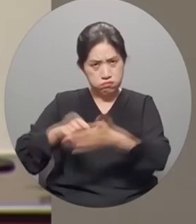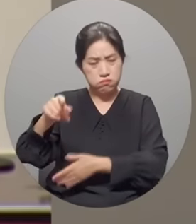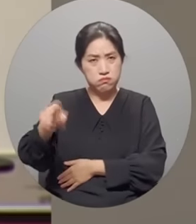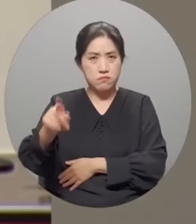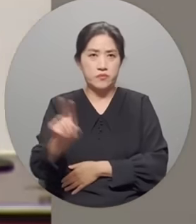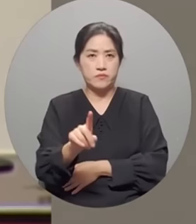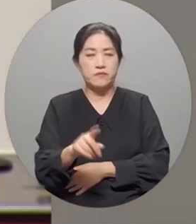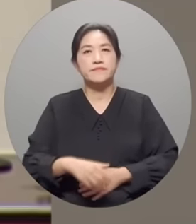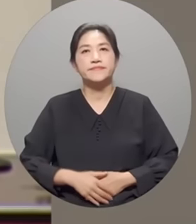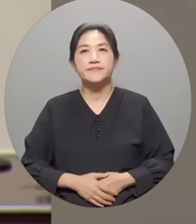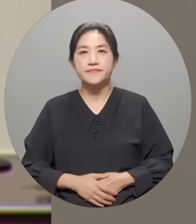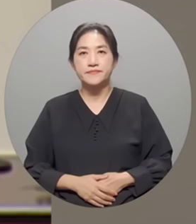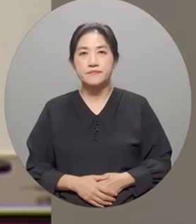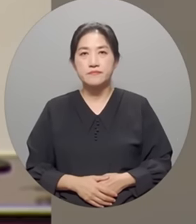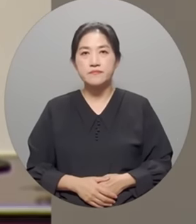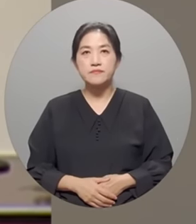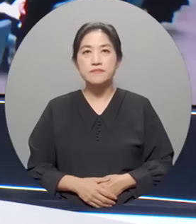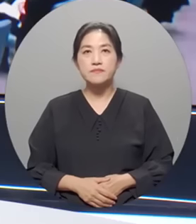보니 이준범입니다.